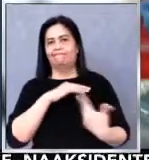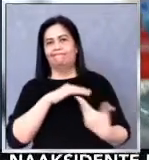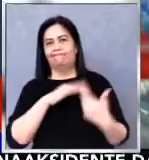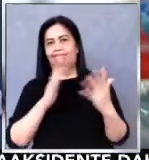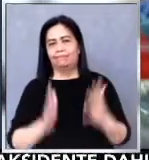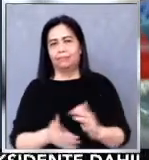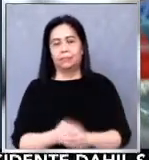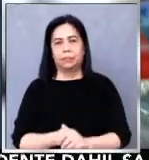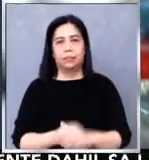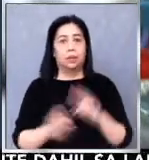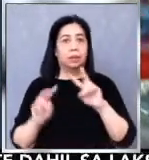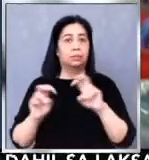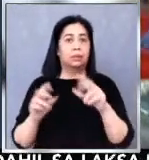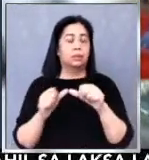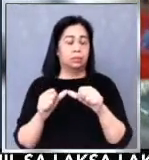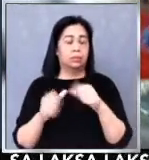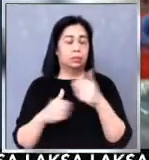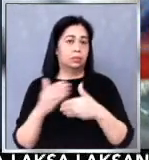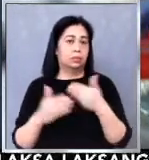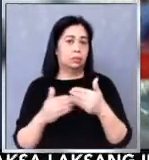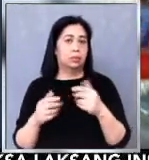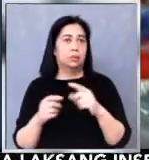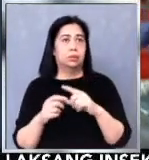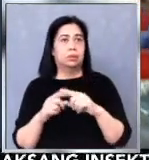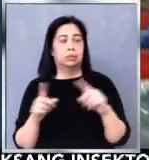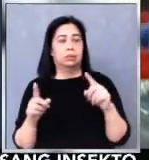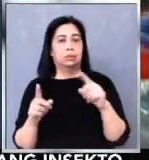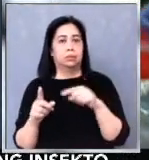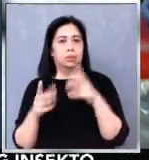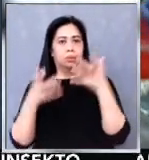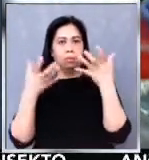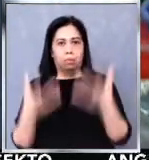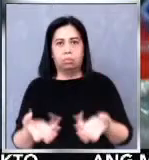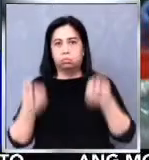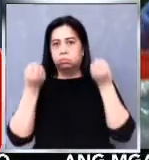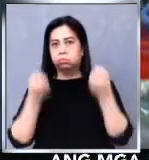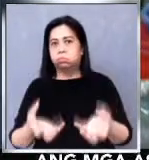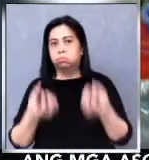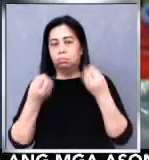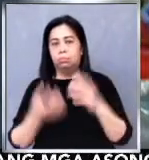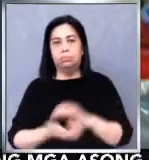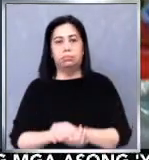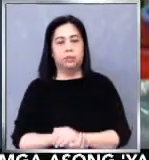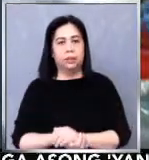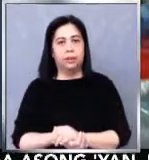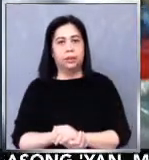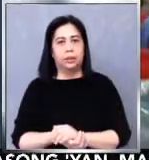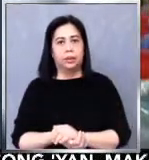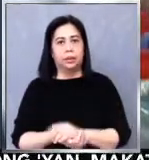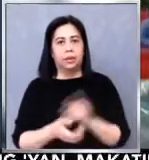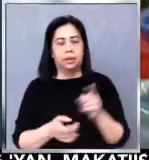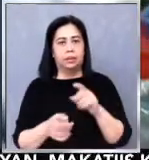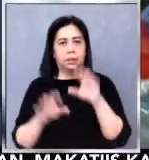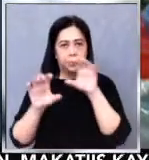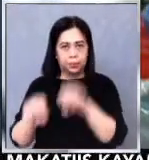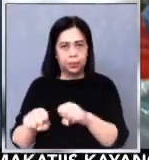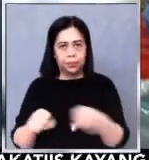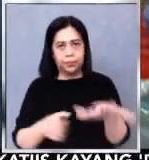still ongoing but because of the volume of the seizure, because of